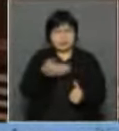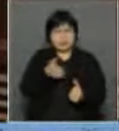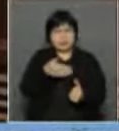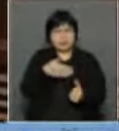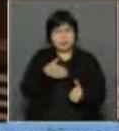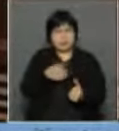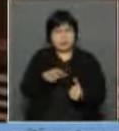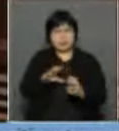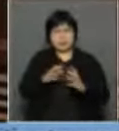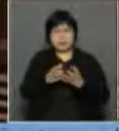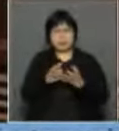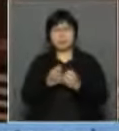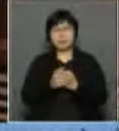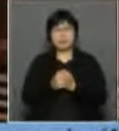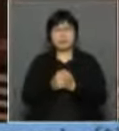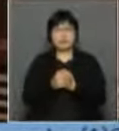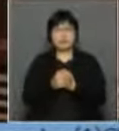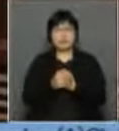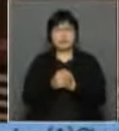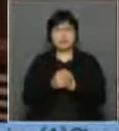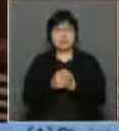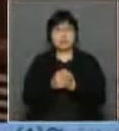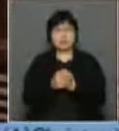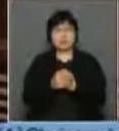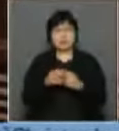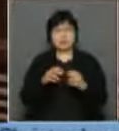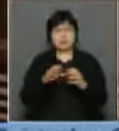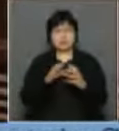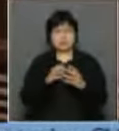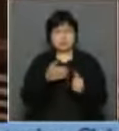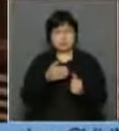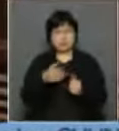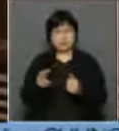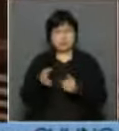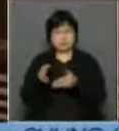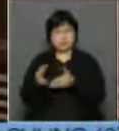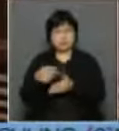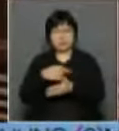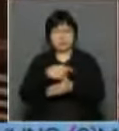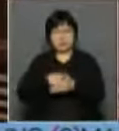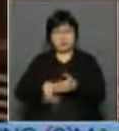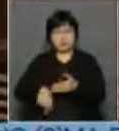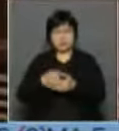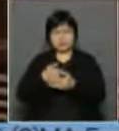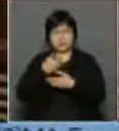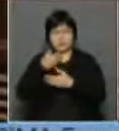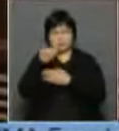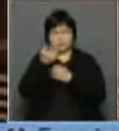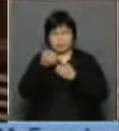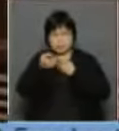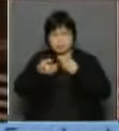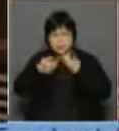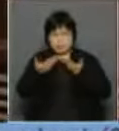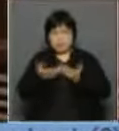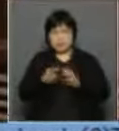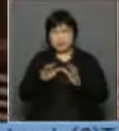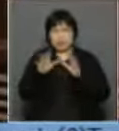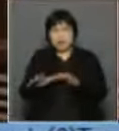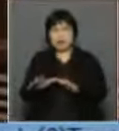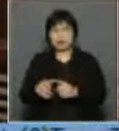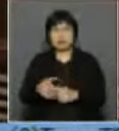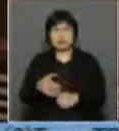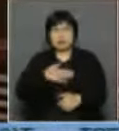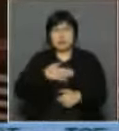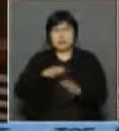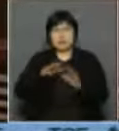群眾對立法會議員的表達能夠提出恐嚇呢？